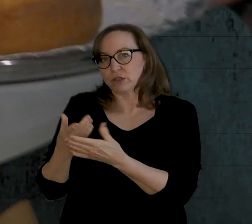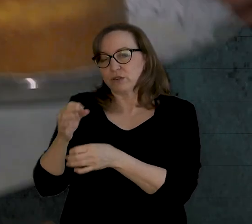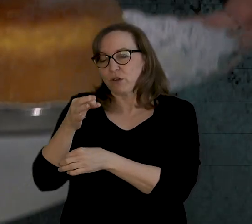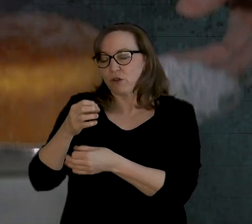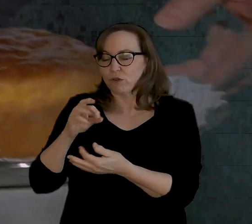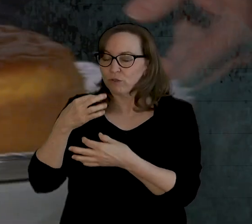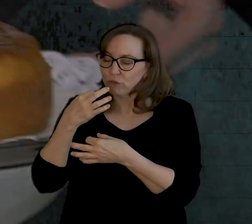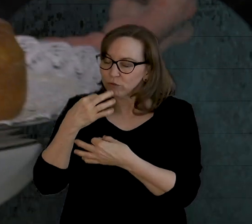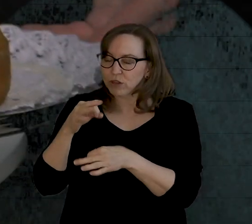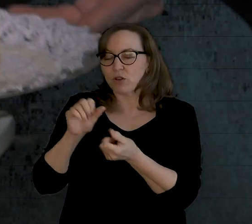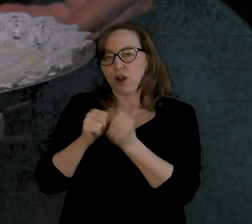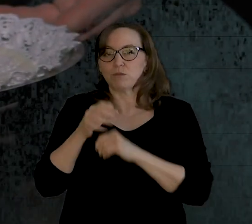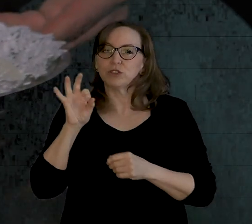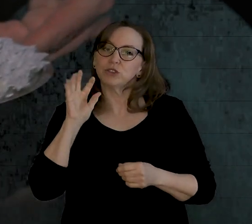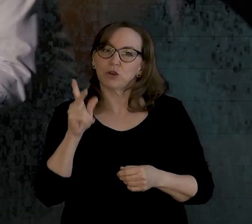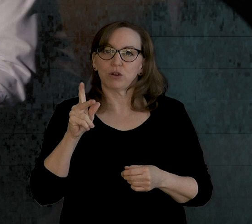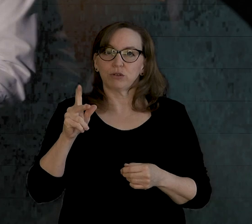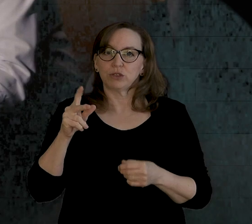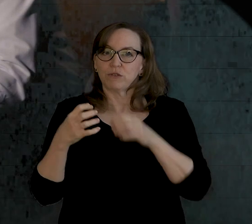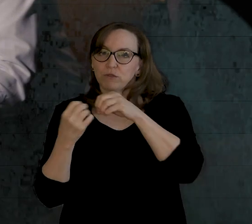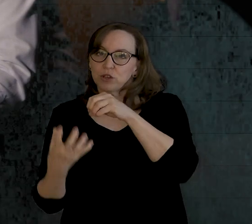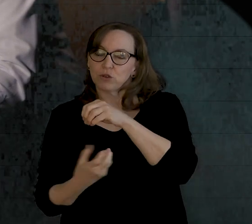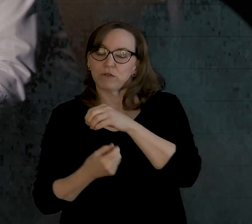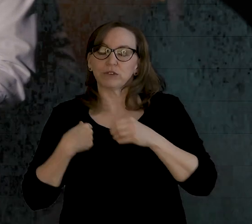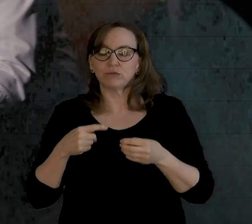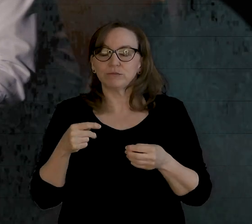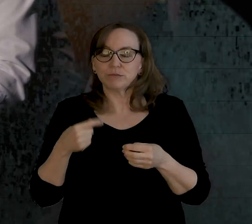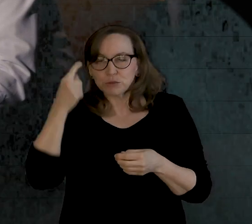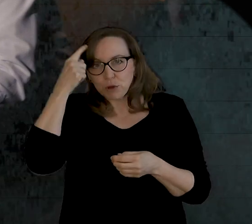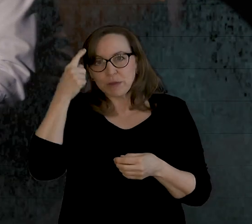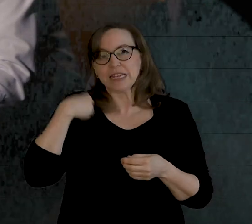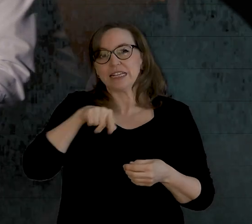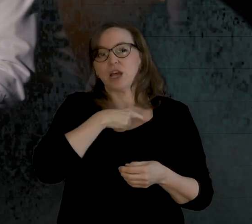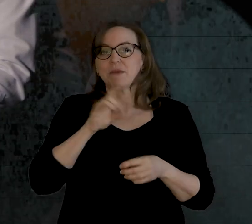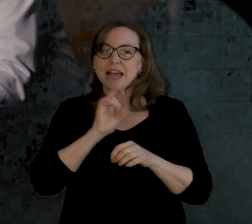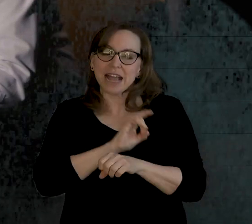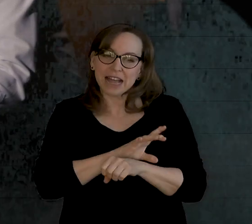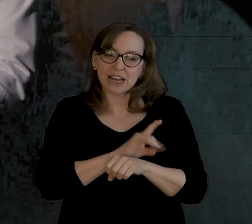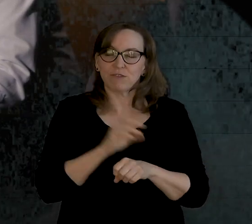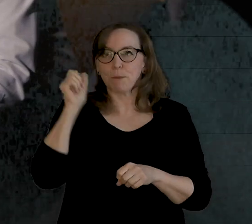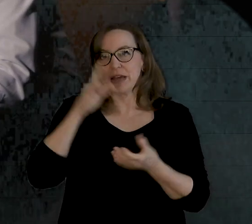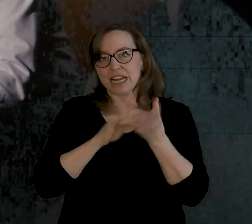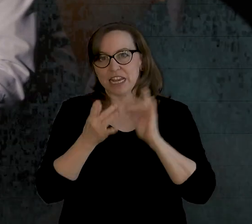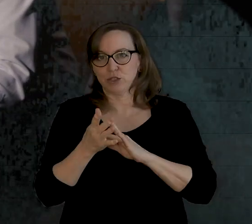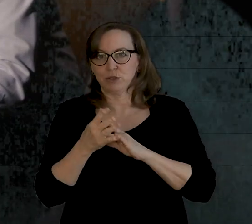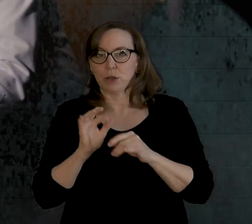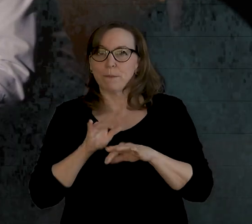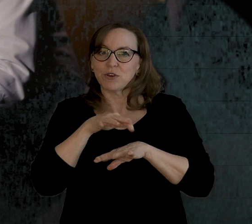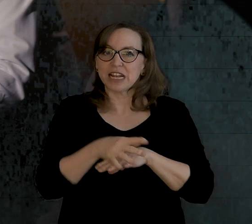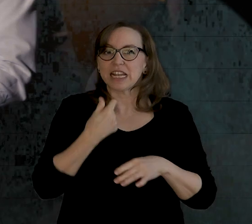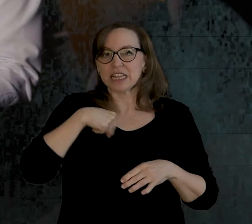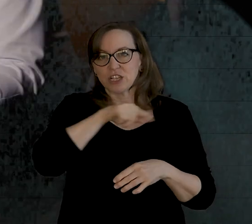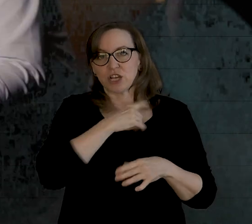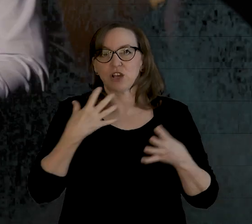które przypomina nam krew Pana Jezusa, która została przelana dla naszego